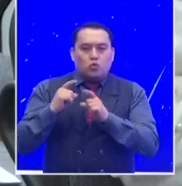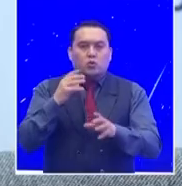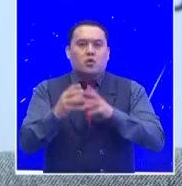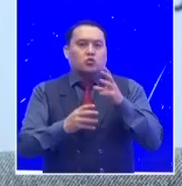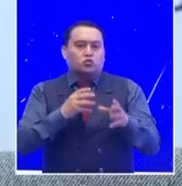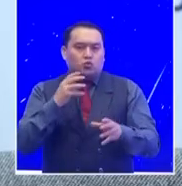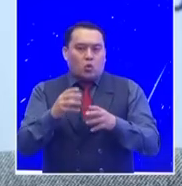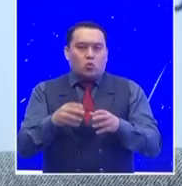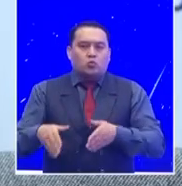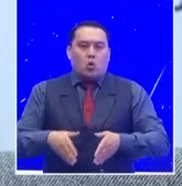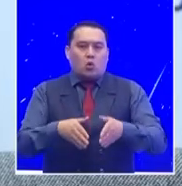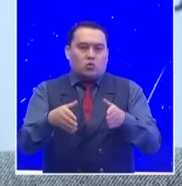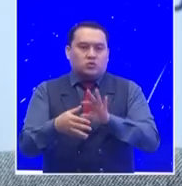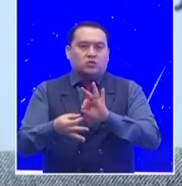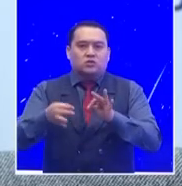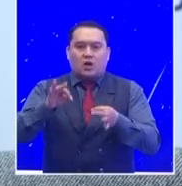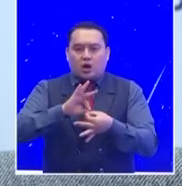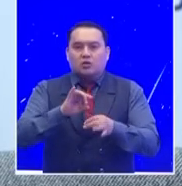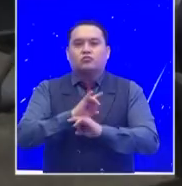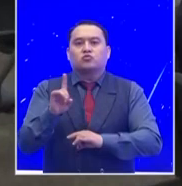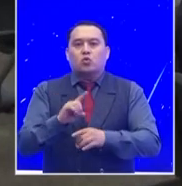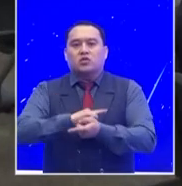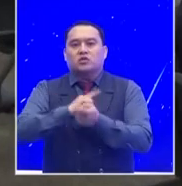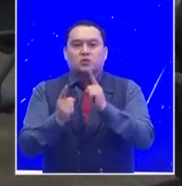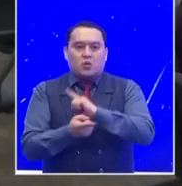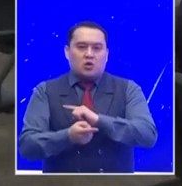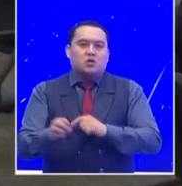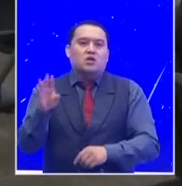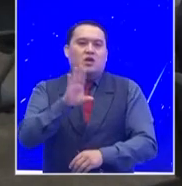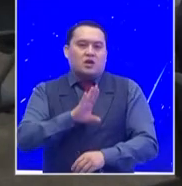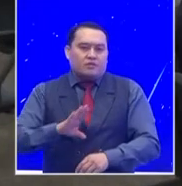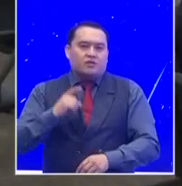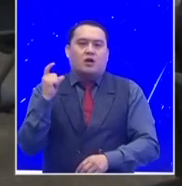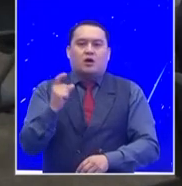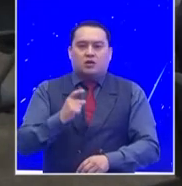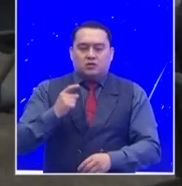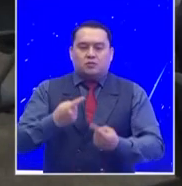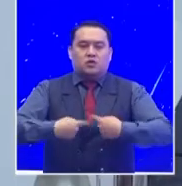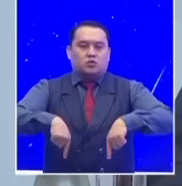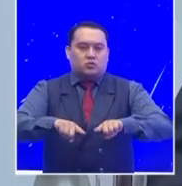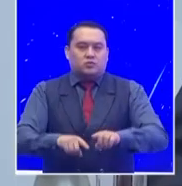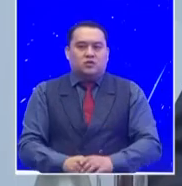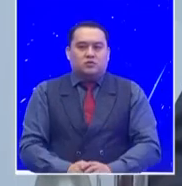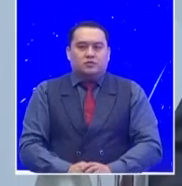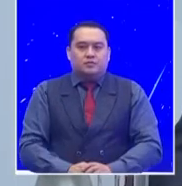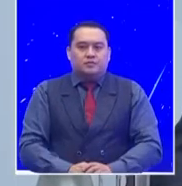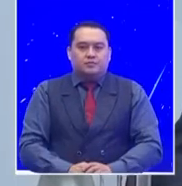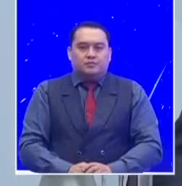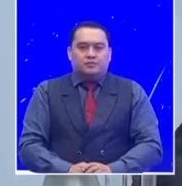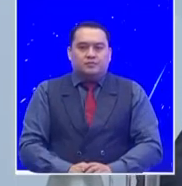международном сообщении более детально. Отметим, изменения касаются стран, не состоящих в Евразийском экономическом